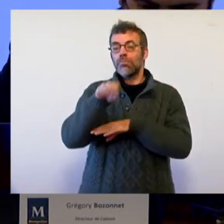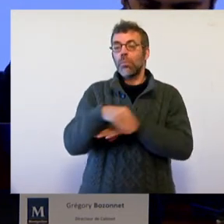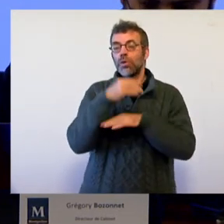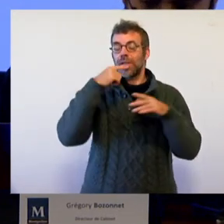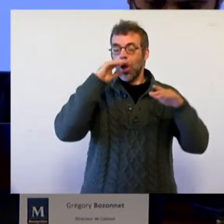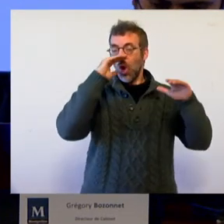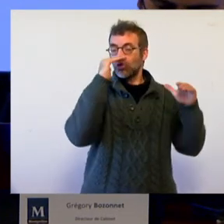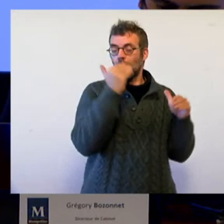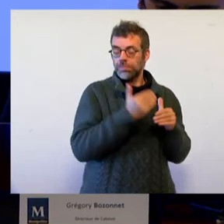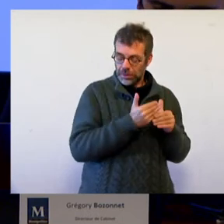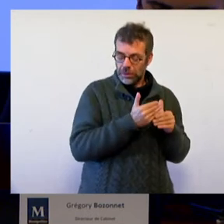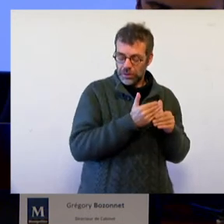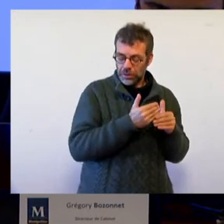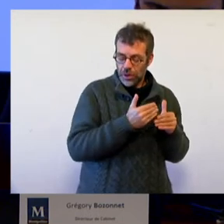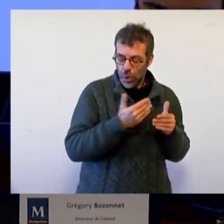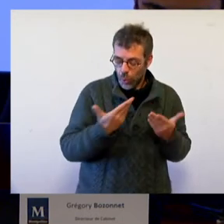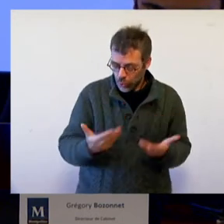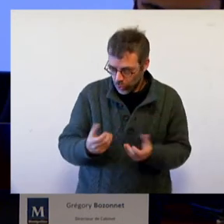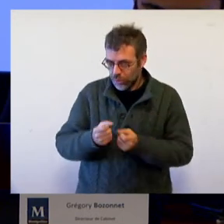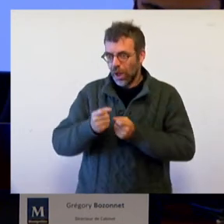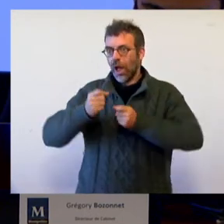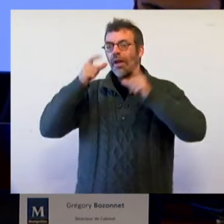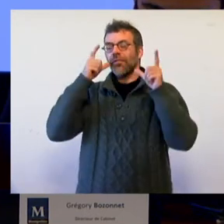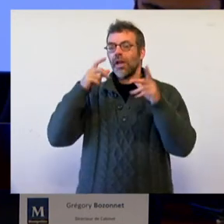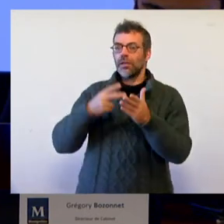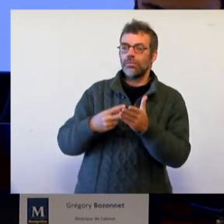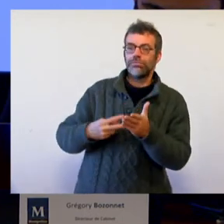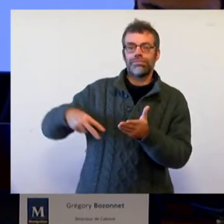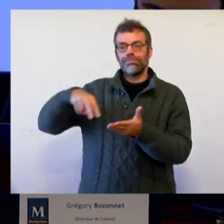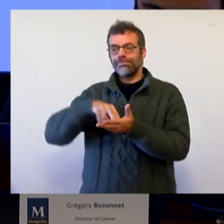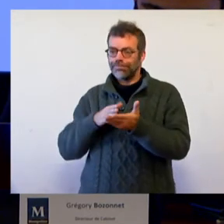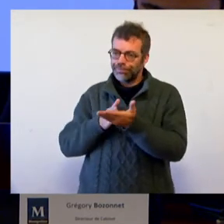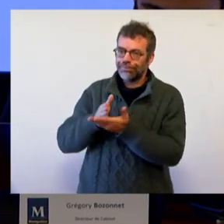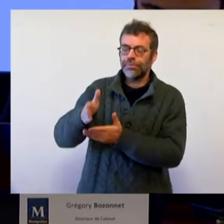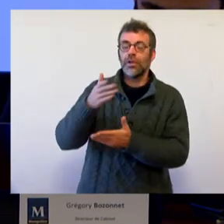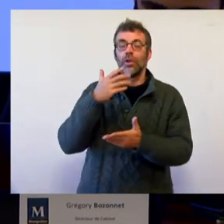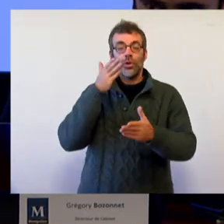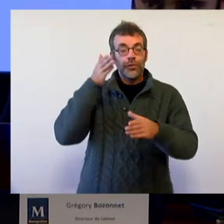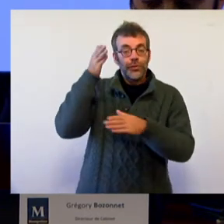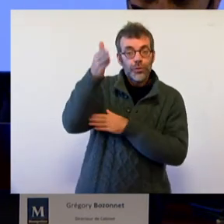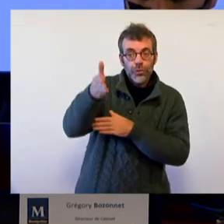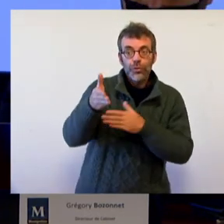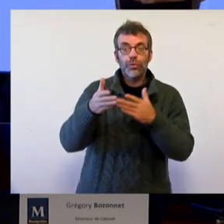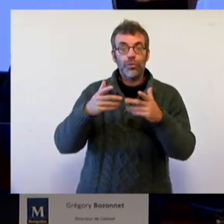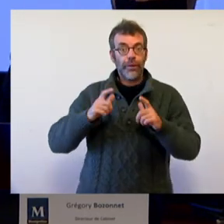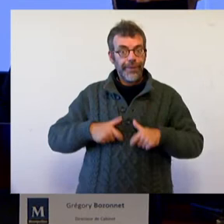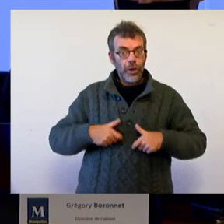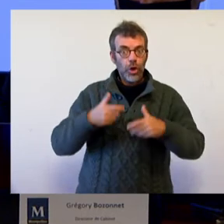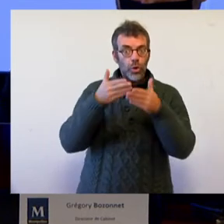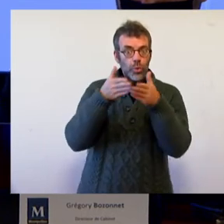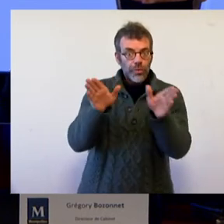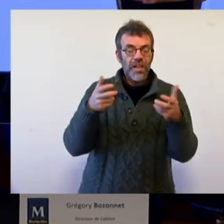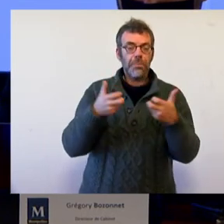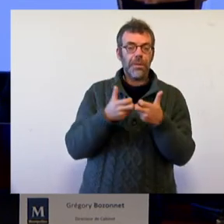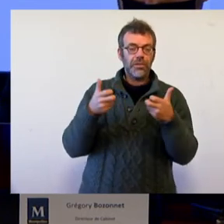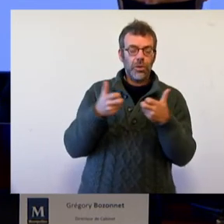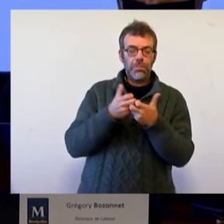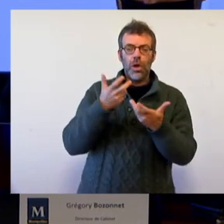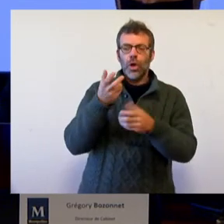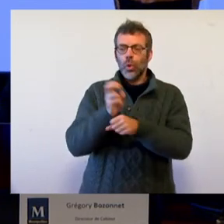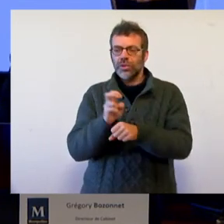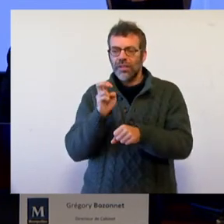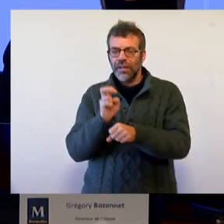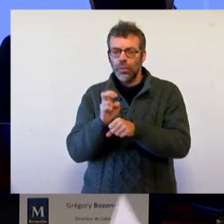lieux d'apprentissage et assurer à chaque enfant une école, avec des futures écoles dans le mandat, et notamment, je peux citer l'école du Conservatoire, Moreau